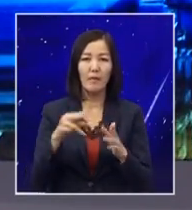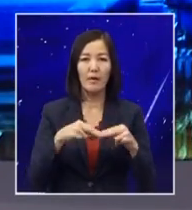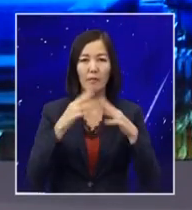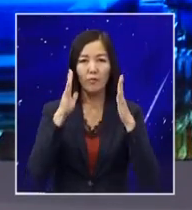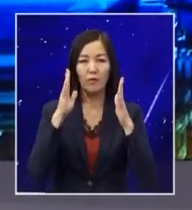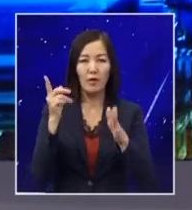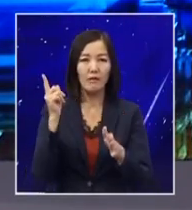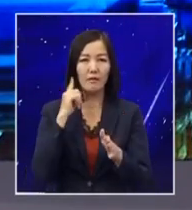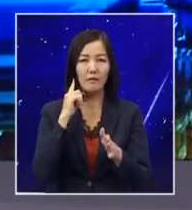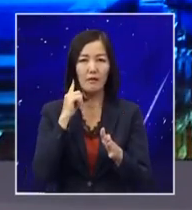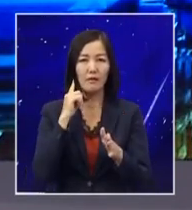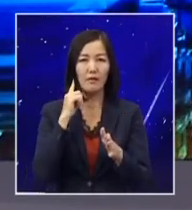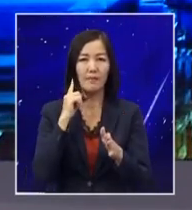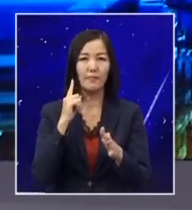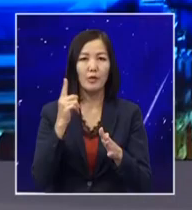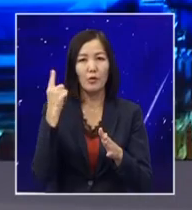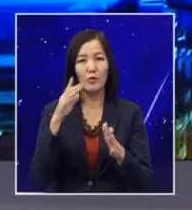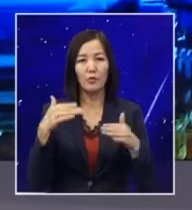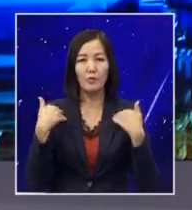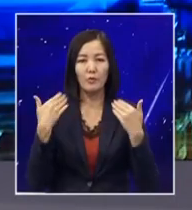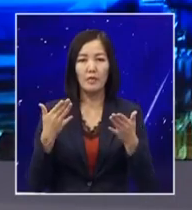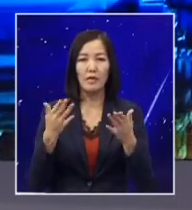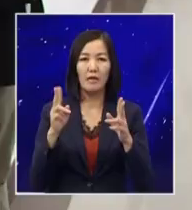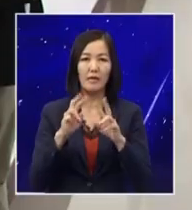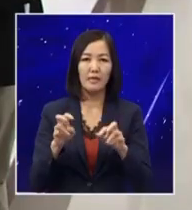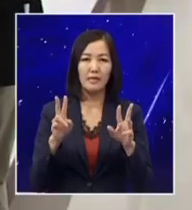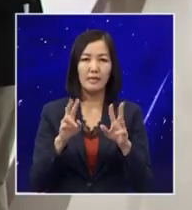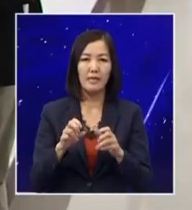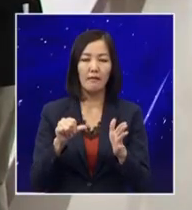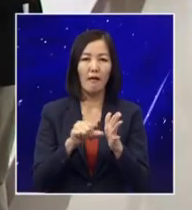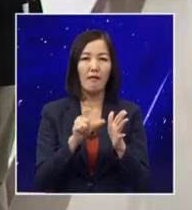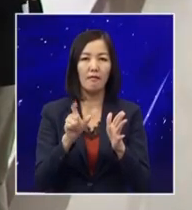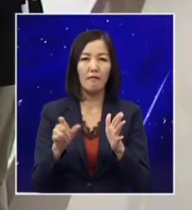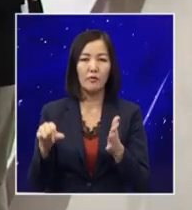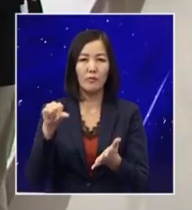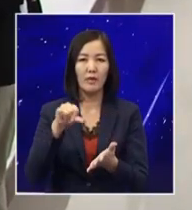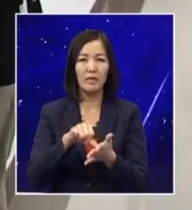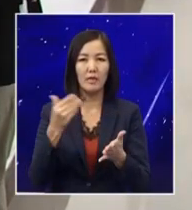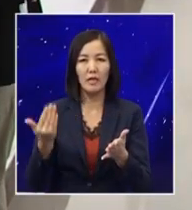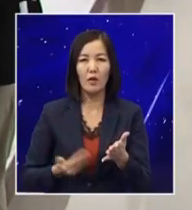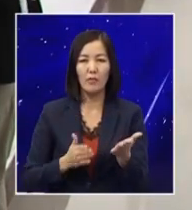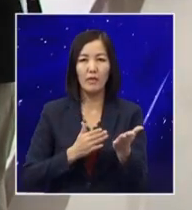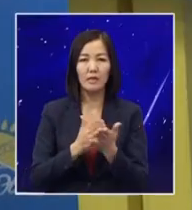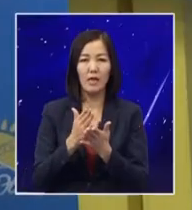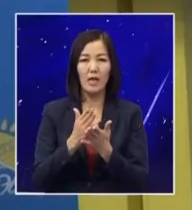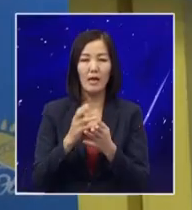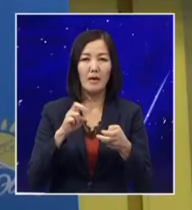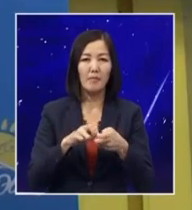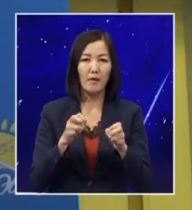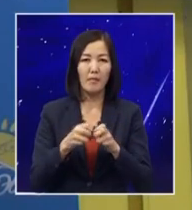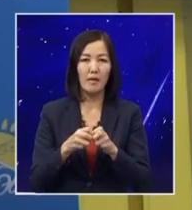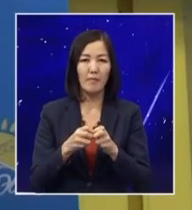салды. Назар аударарлық ұтымды идеялар іздеді. Бұл жолы бақ сынаған 6 үміткердің басым бөлігі әлеуметтік сала